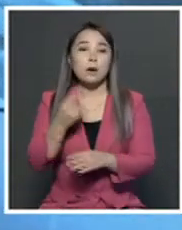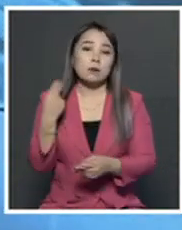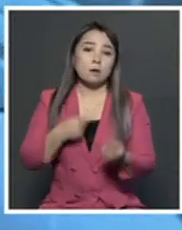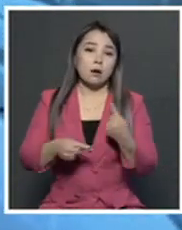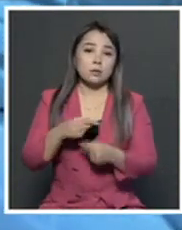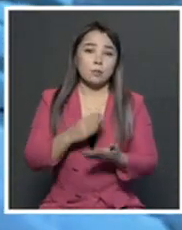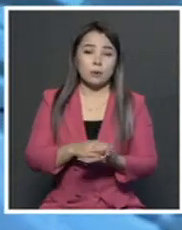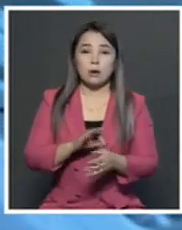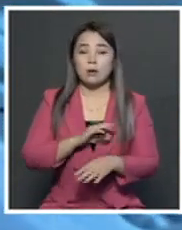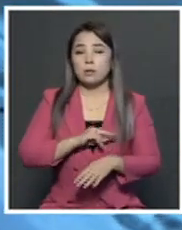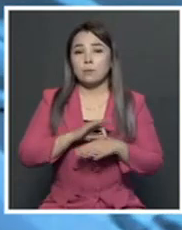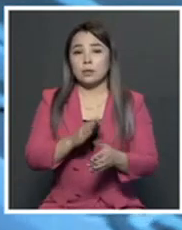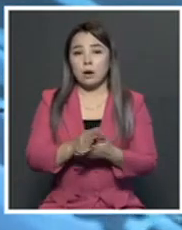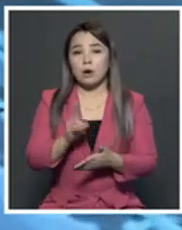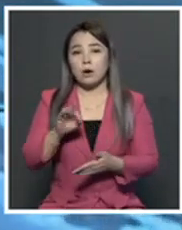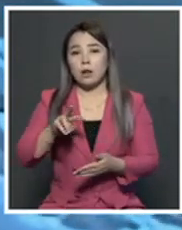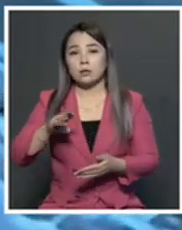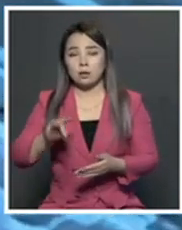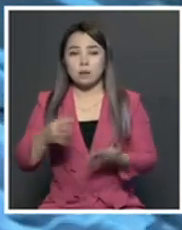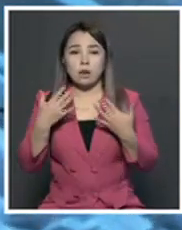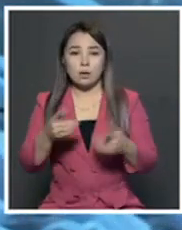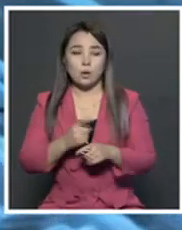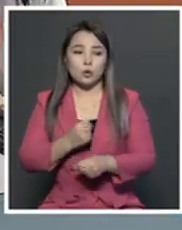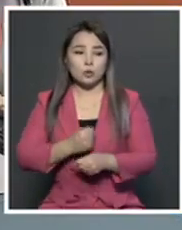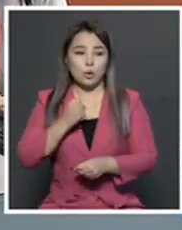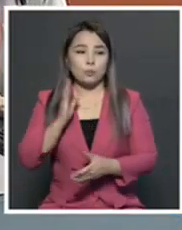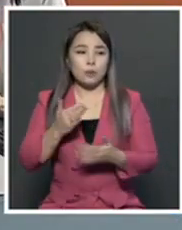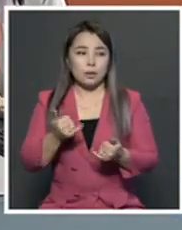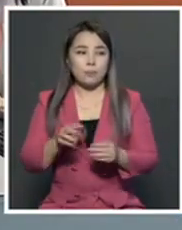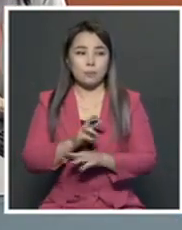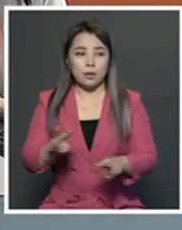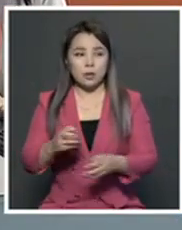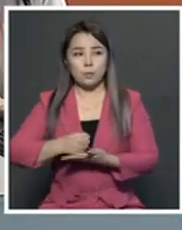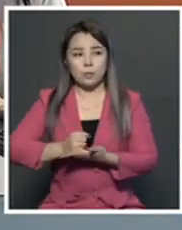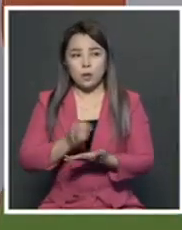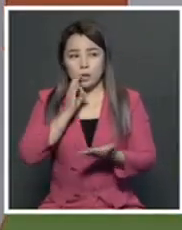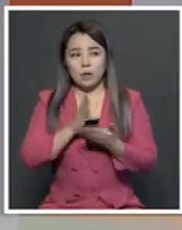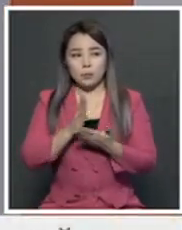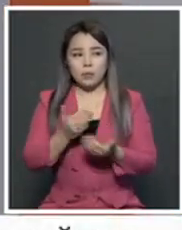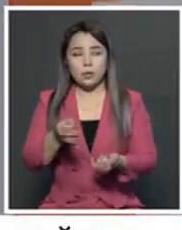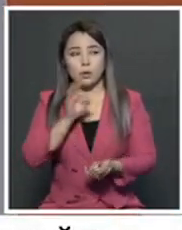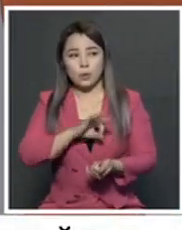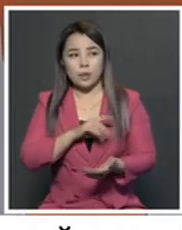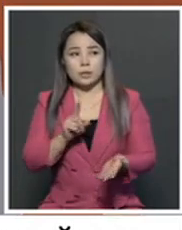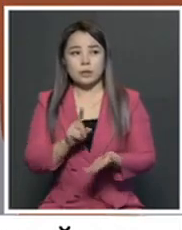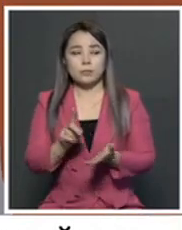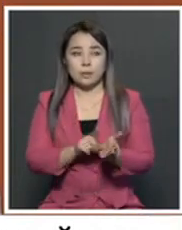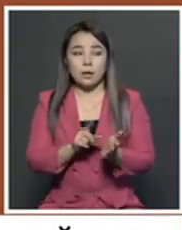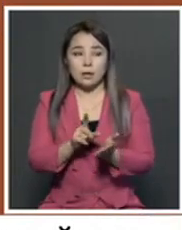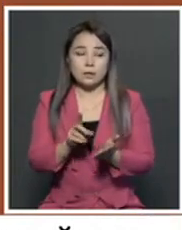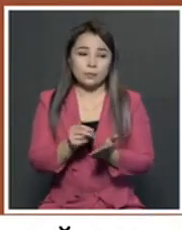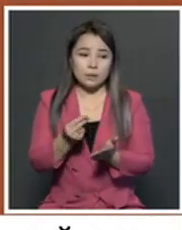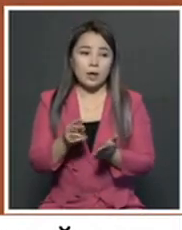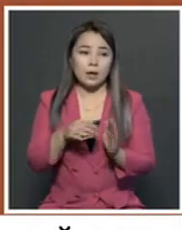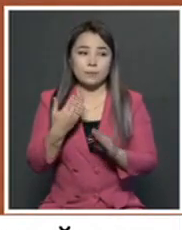қайтарумен айналысатын коллекторларға талап күшейтіледі. Бүгін тиісті заң жобасын мәжіліс бірінші оқылымда мақұлдады. Тұтынушылық несие нарығындағы ахуалды реттеу үшін